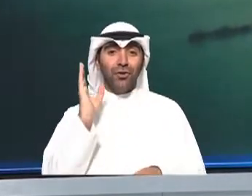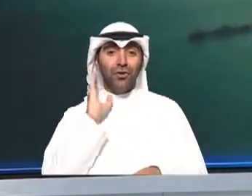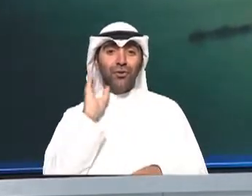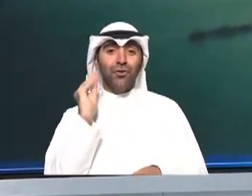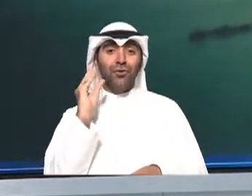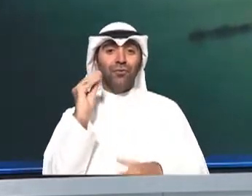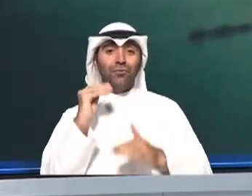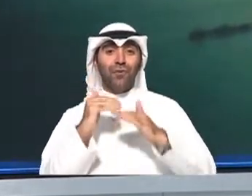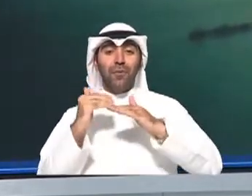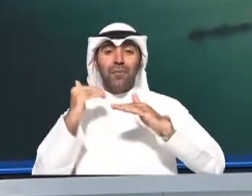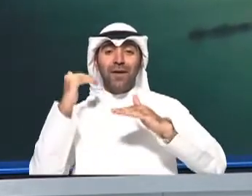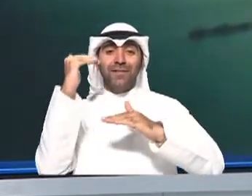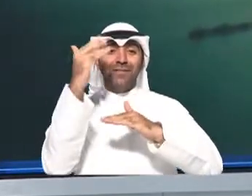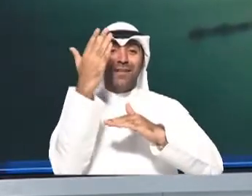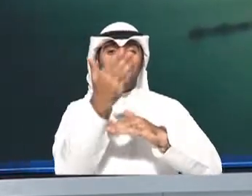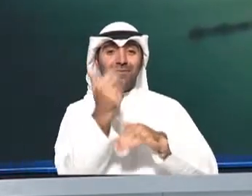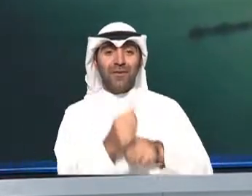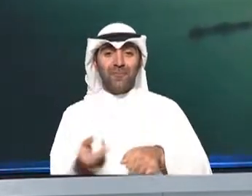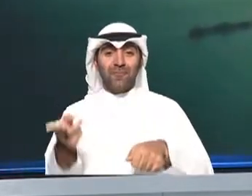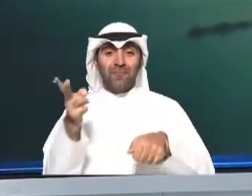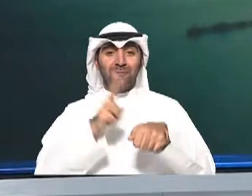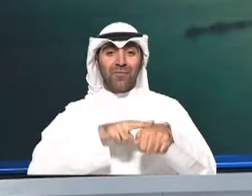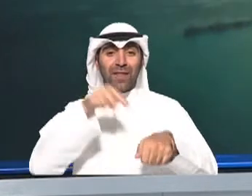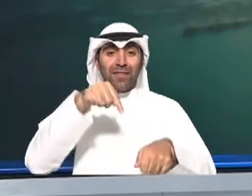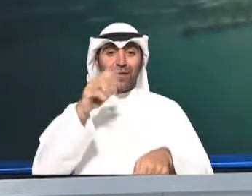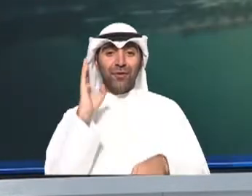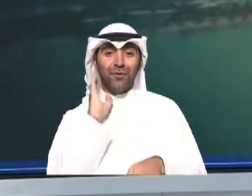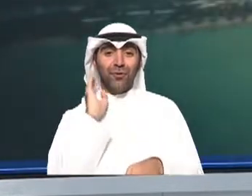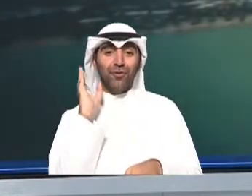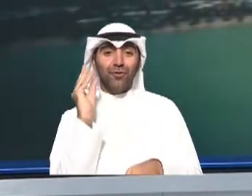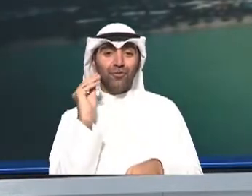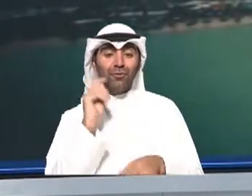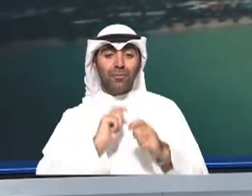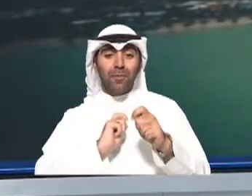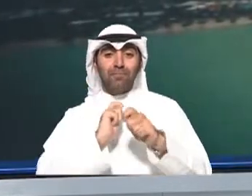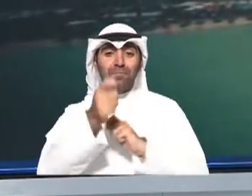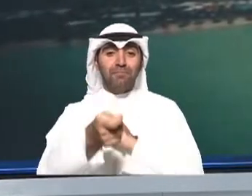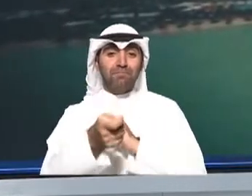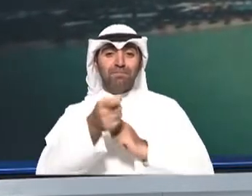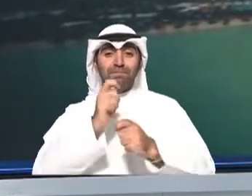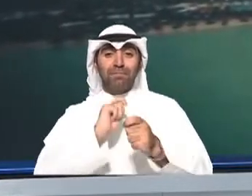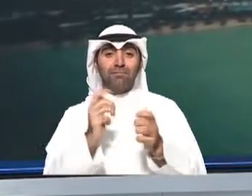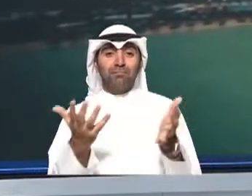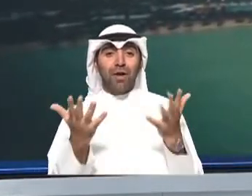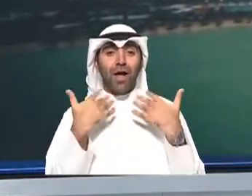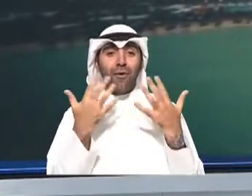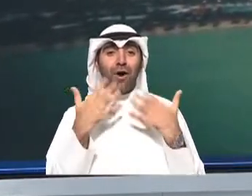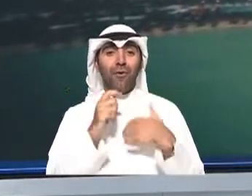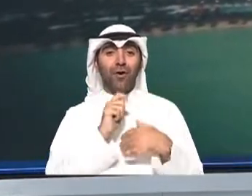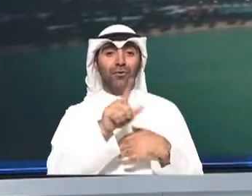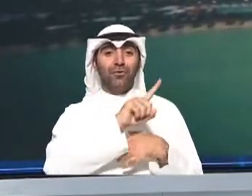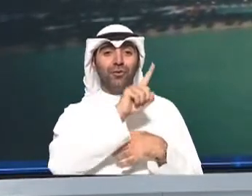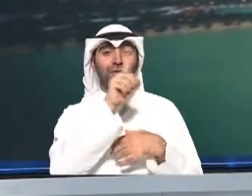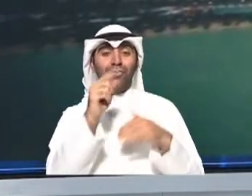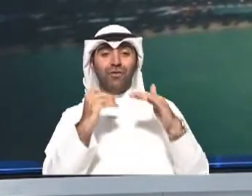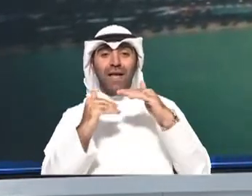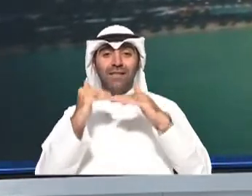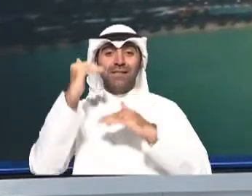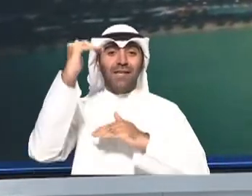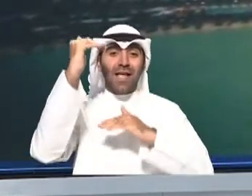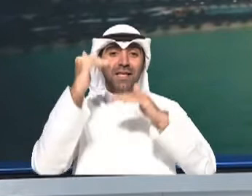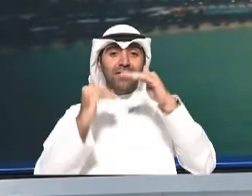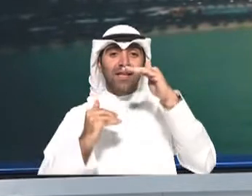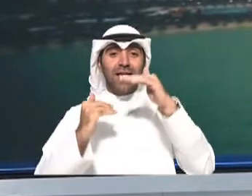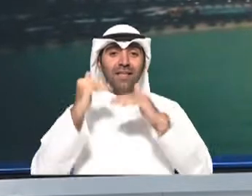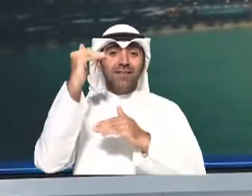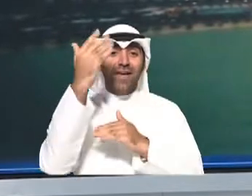الكويت، تحدث تغيرات في الطقس ما بين أجواء الرطبة وكذلك الأجواء المعتدلة، تكونات بعض السحب. تستمر ويانا أيضا